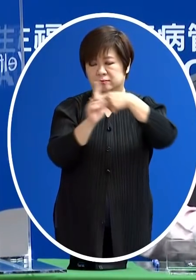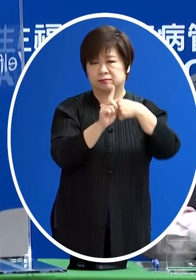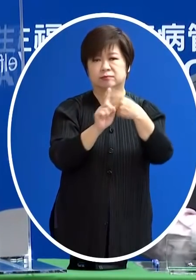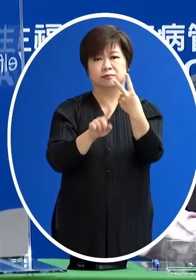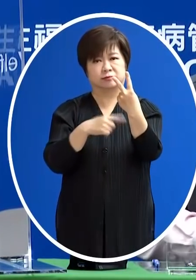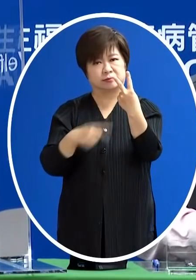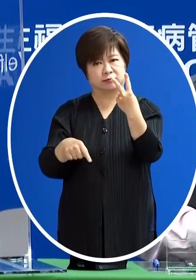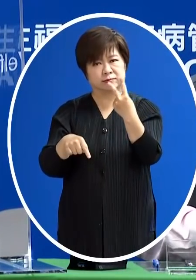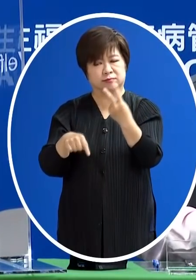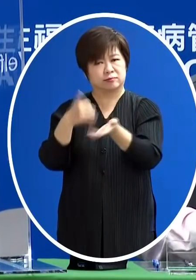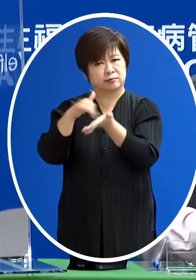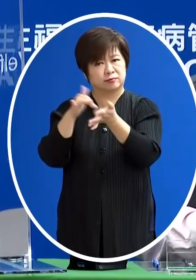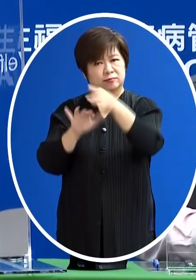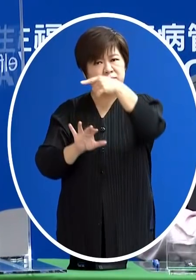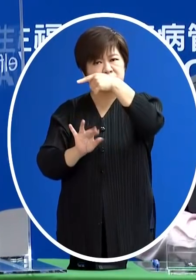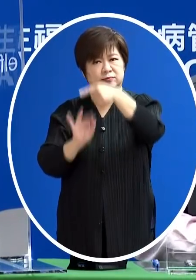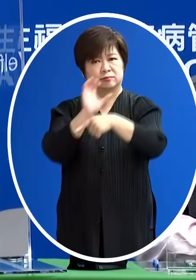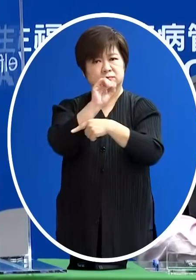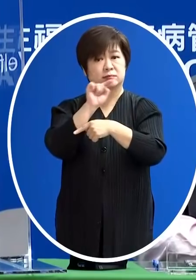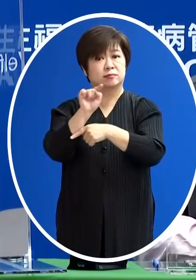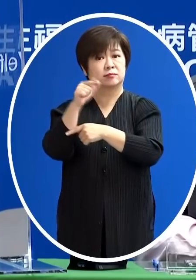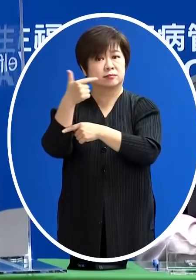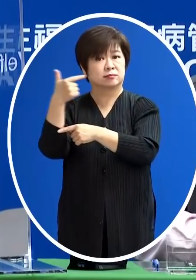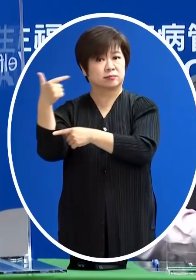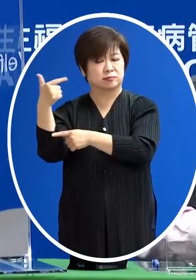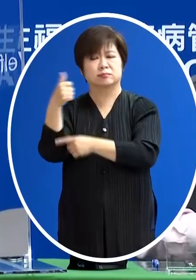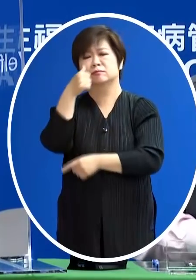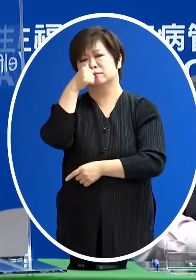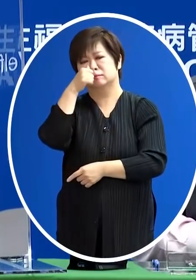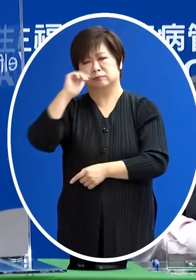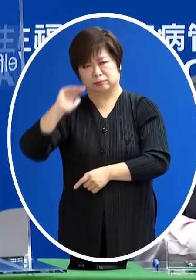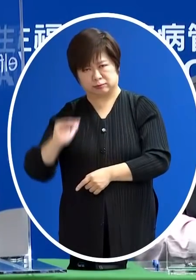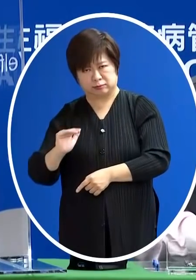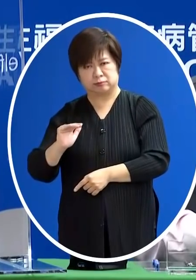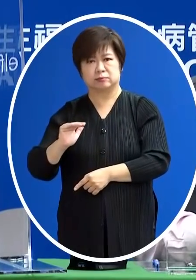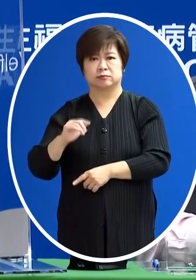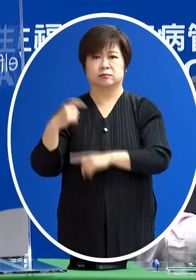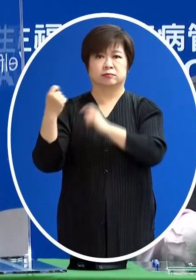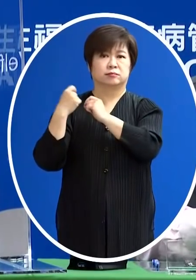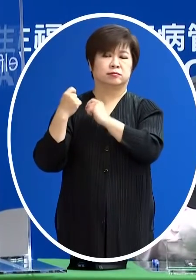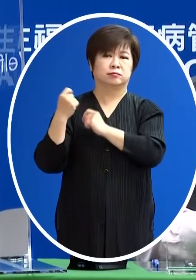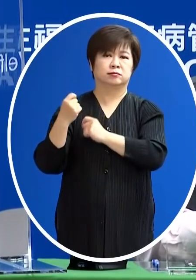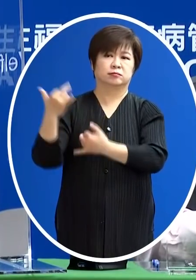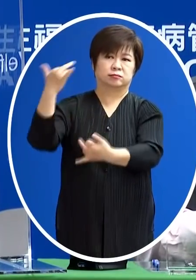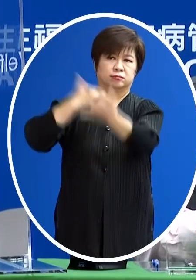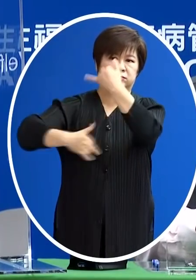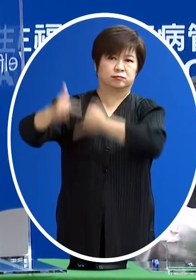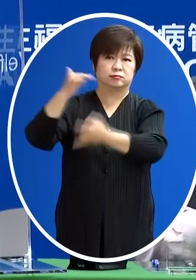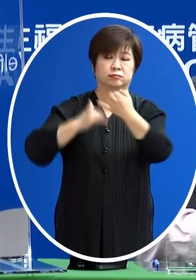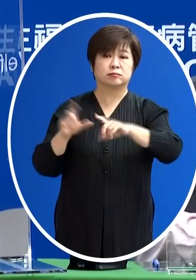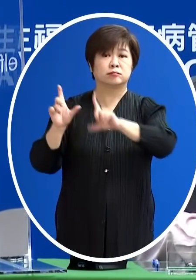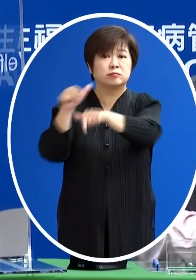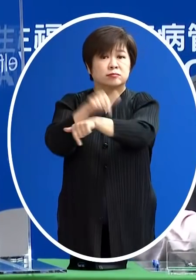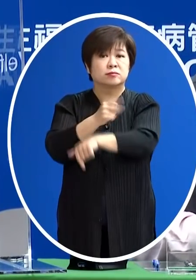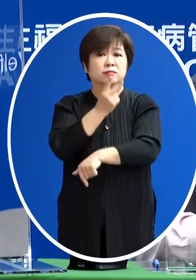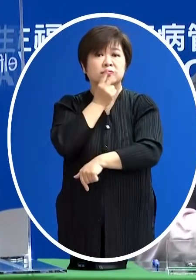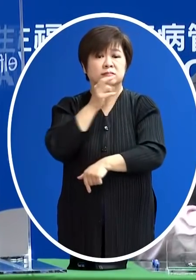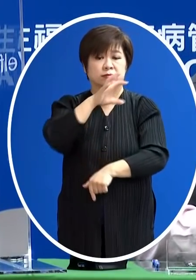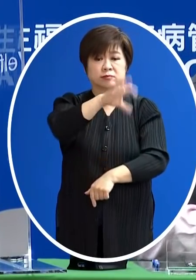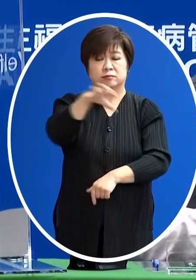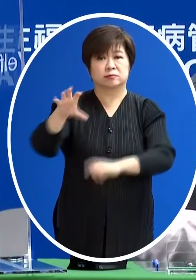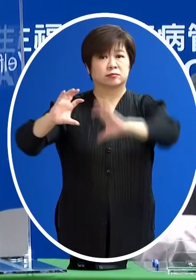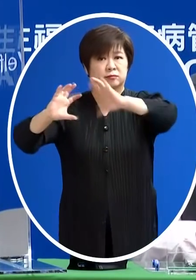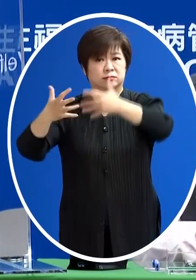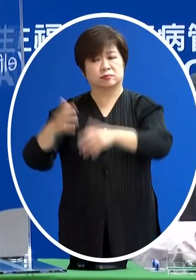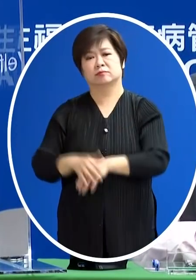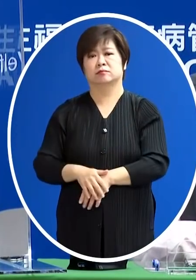2人，那阳性率是 0.66。 那因为现在进来的还是以东南亚相对的，